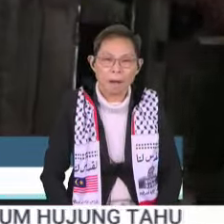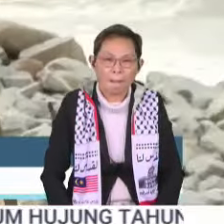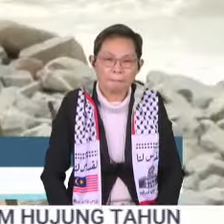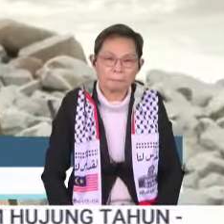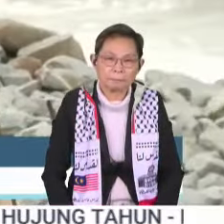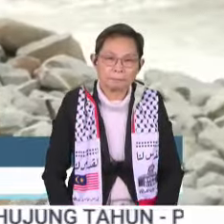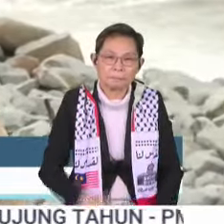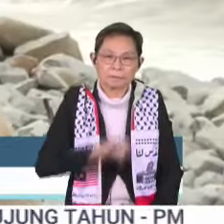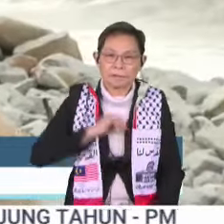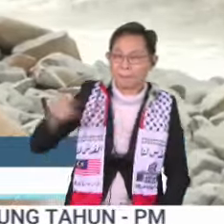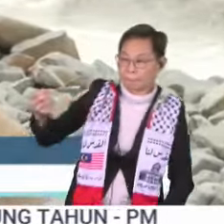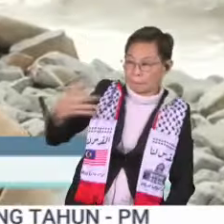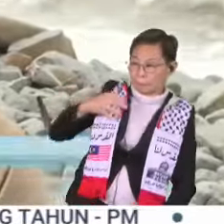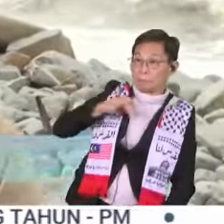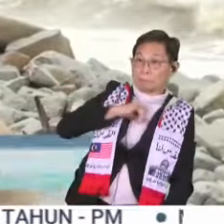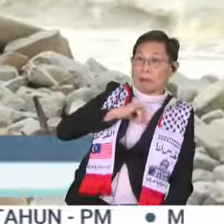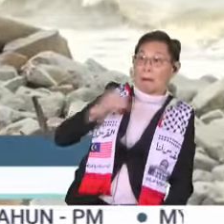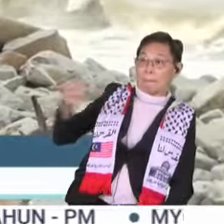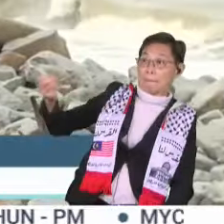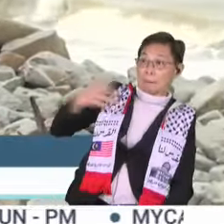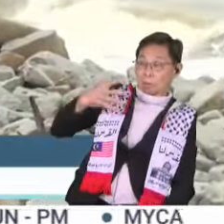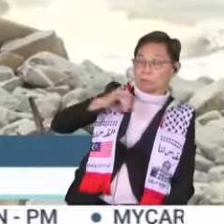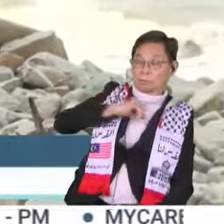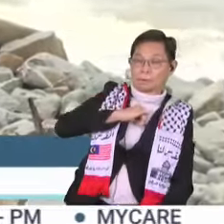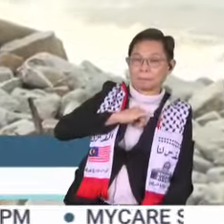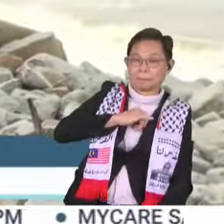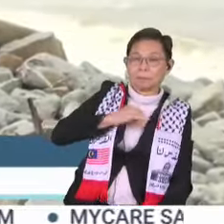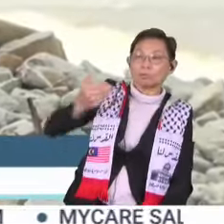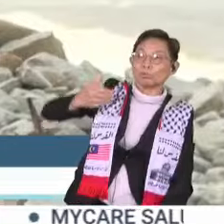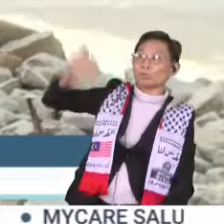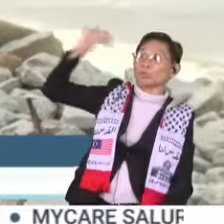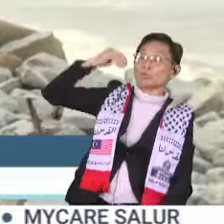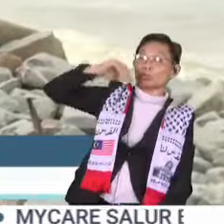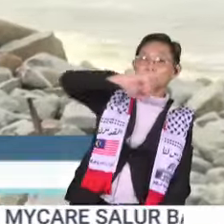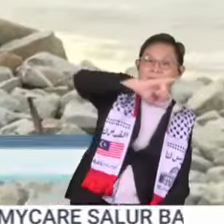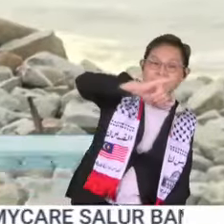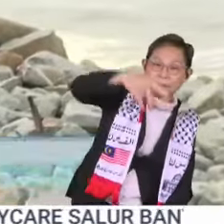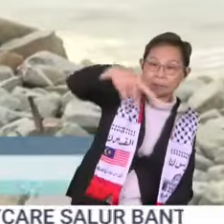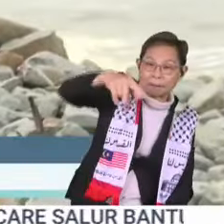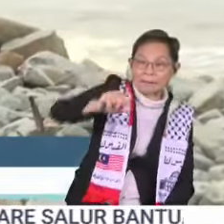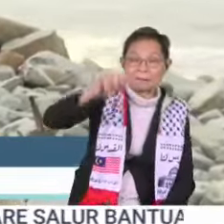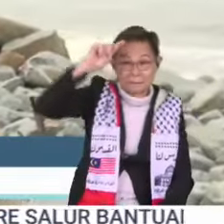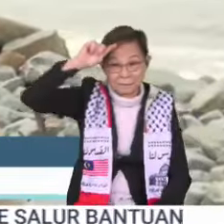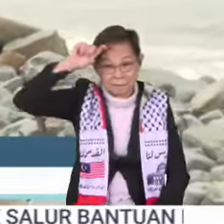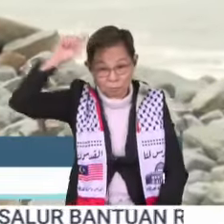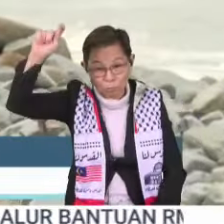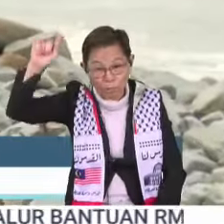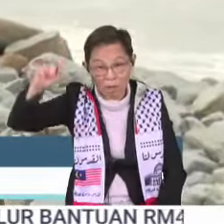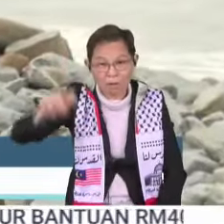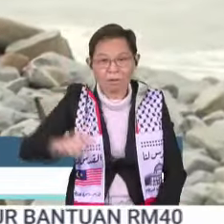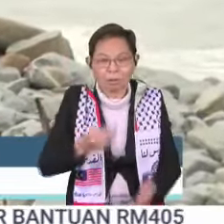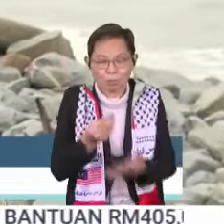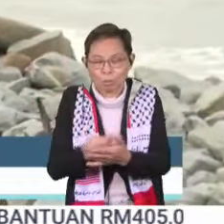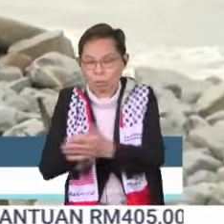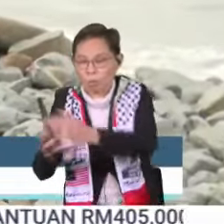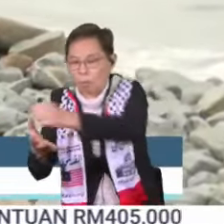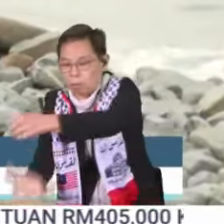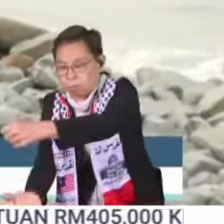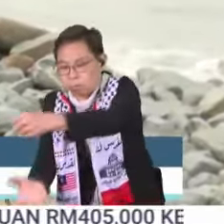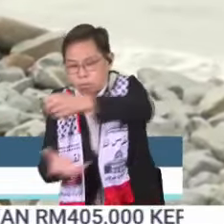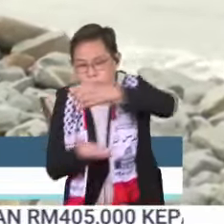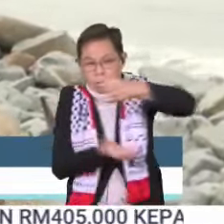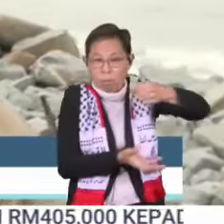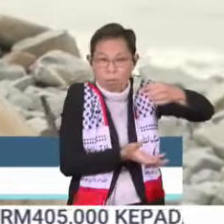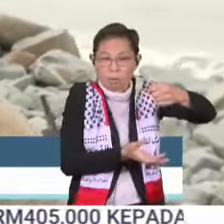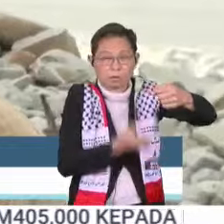Gitu lah. Saya ada maklum sebab dulu pun GPS Negeri Terengganu ada bagi kutukkan lah. Maknanya